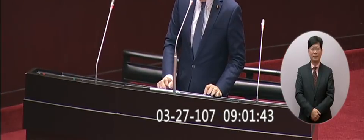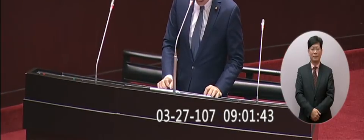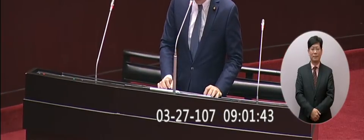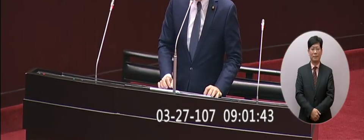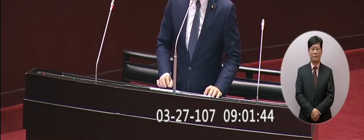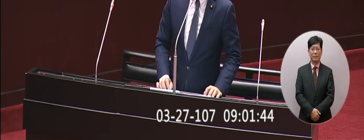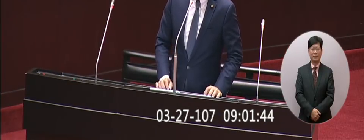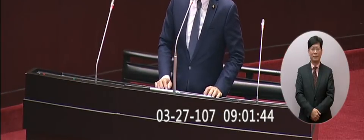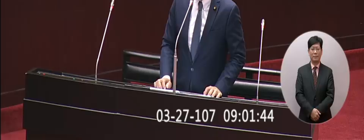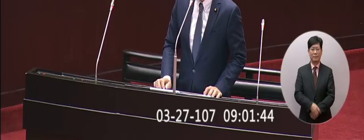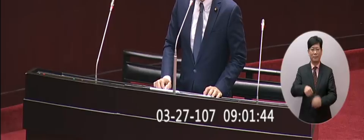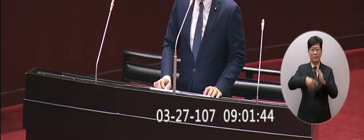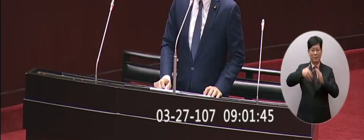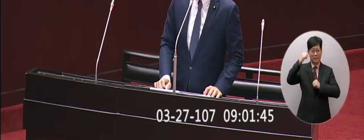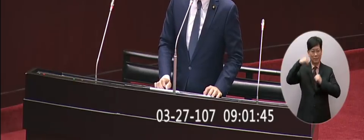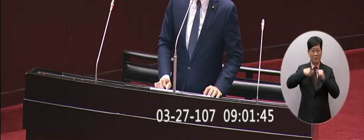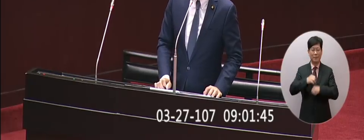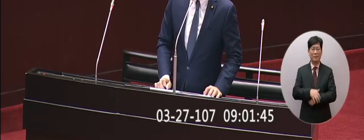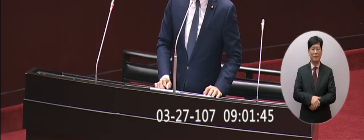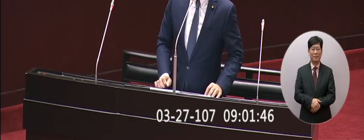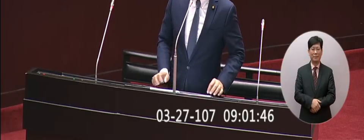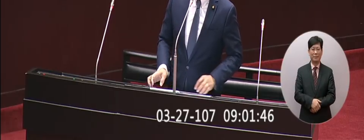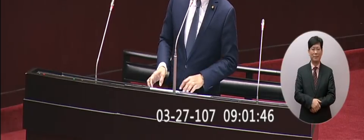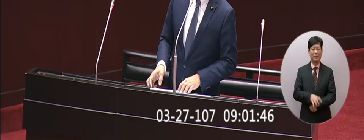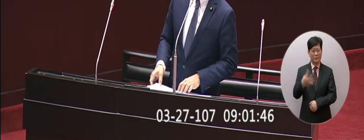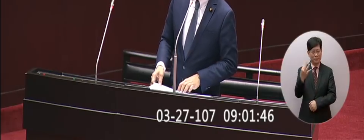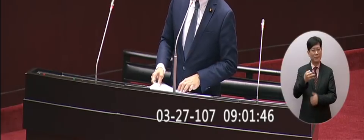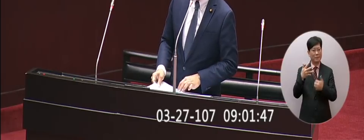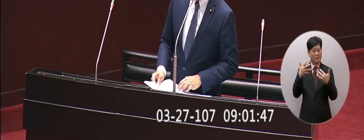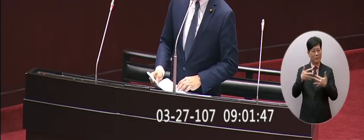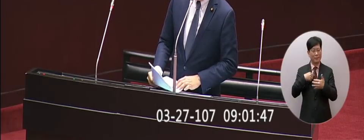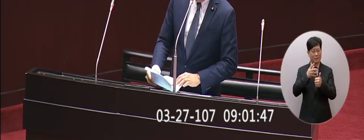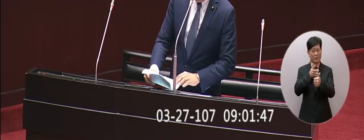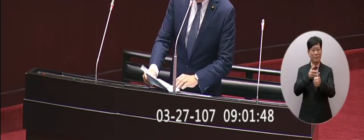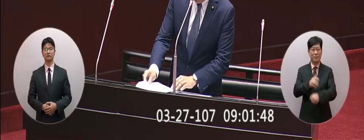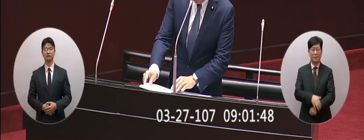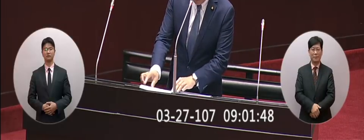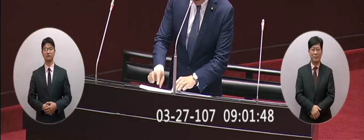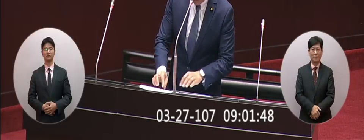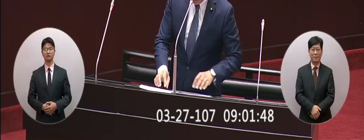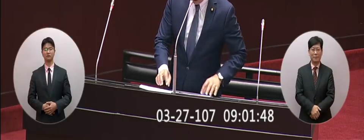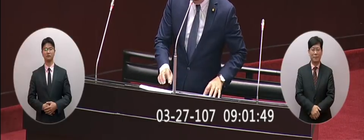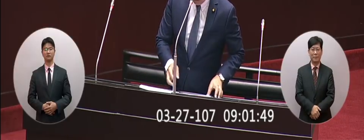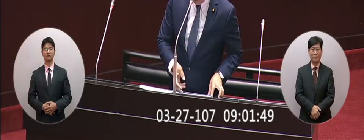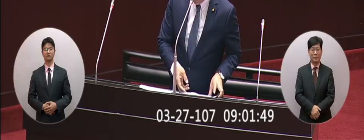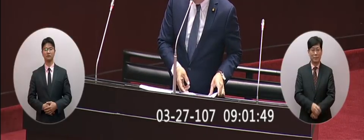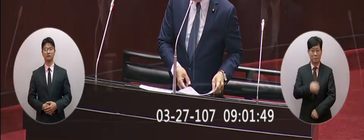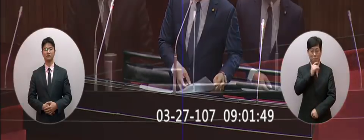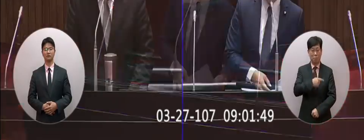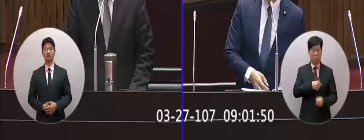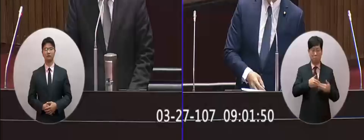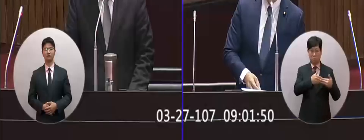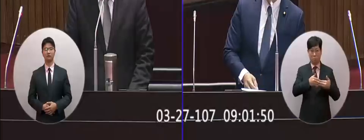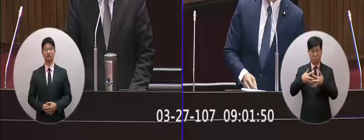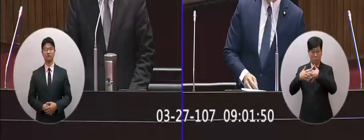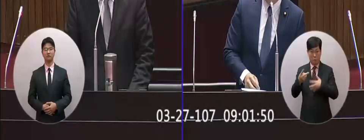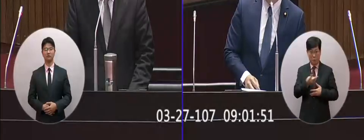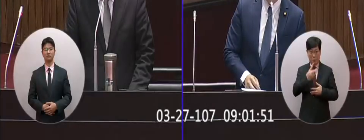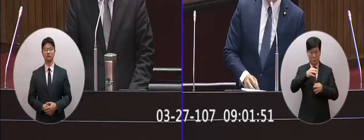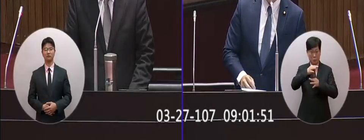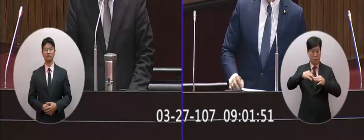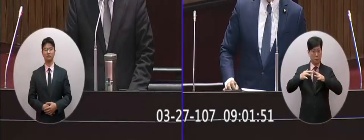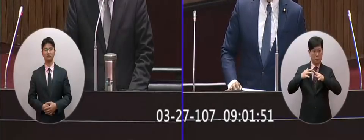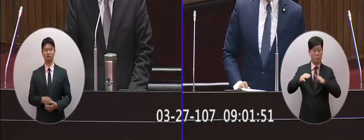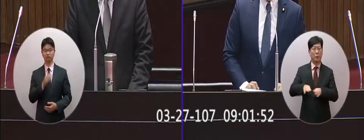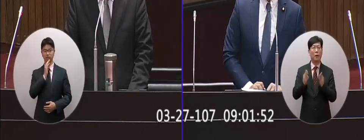赵委员你早。 院长早安。就是有几个问题跟您做就教。 来，请指教。 现在这个中美贸易战正式开